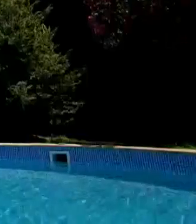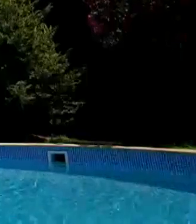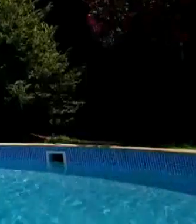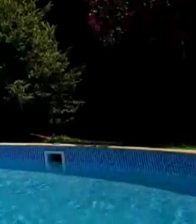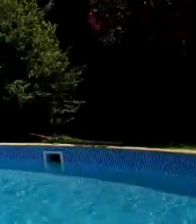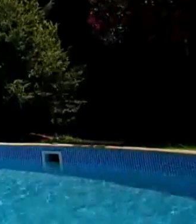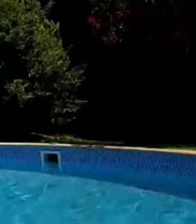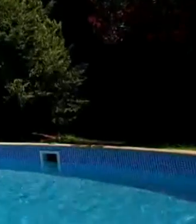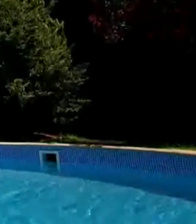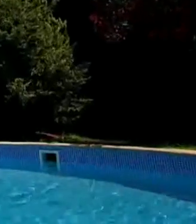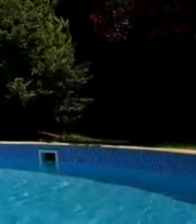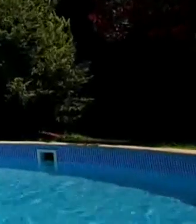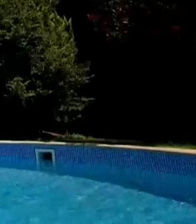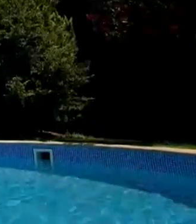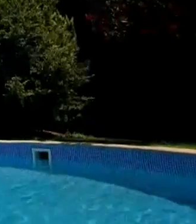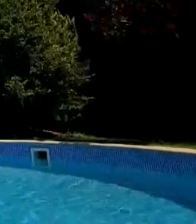Kemal'in villası.